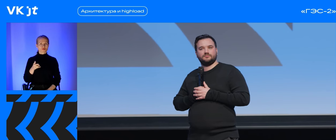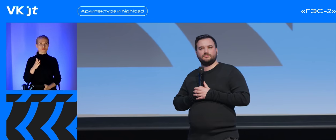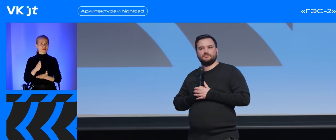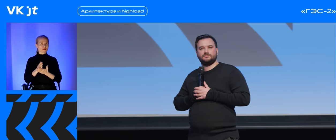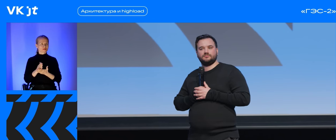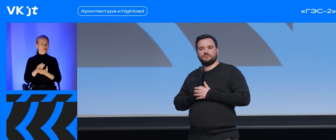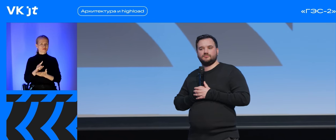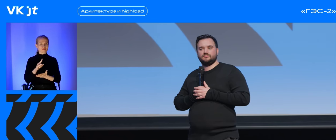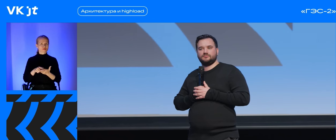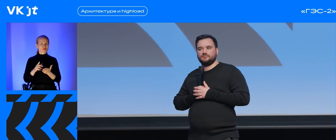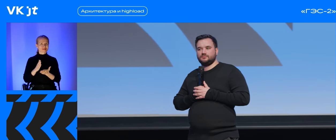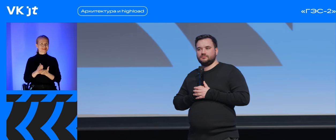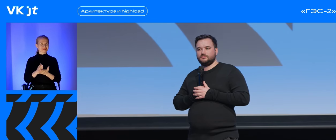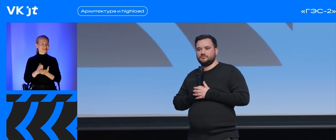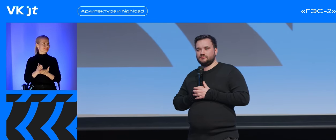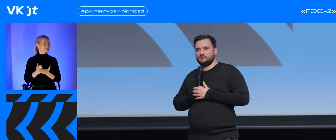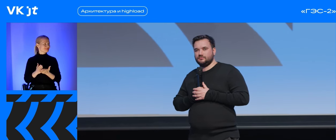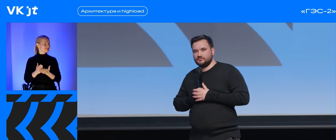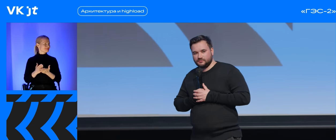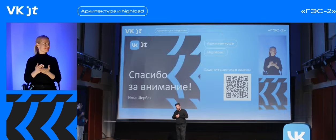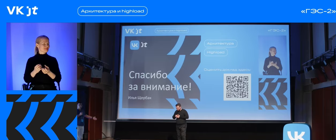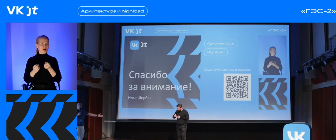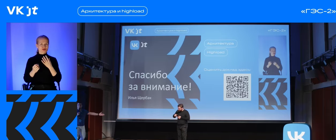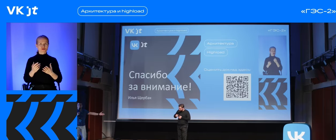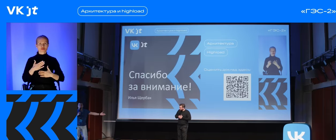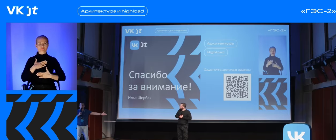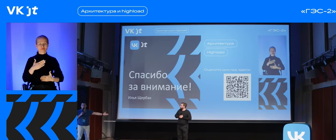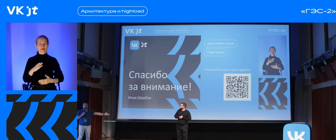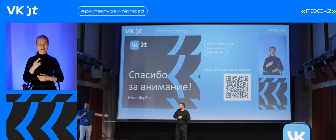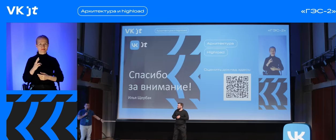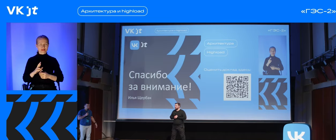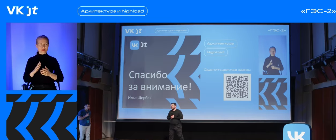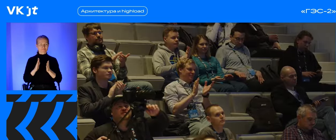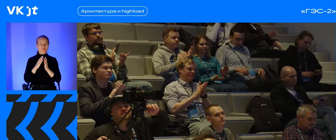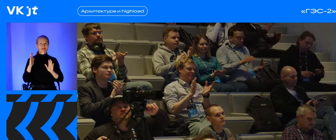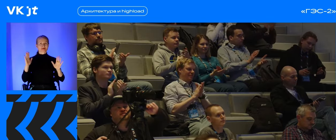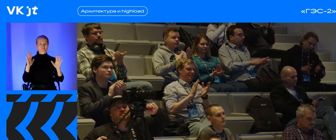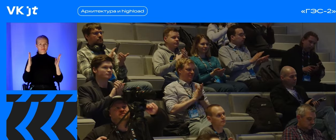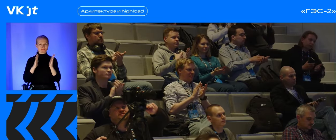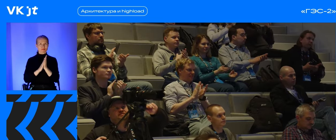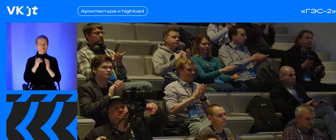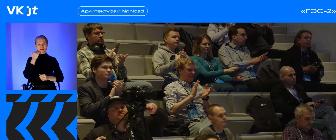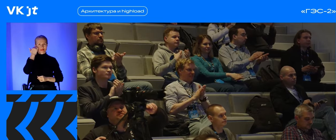есть Ну хорошо Спасибо Илья Спасибо поблагодарим докладчика